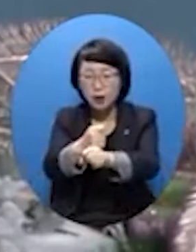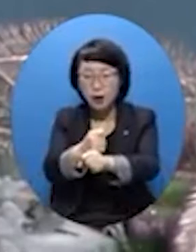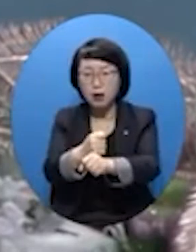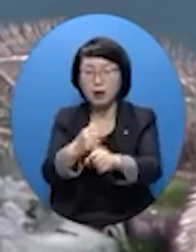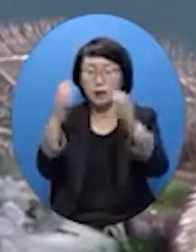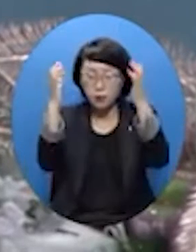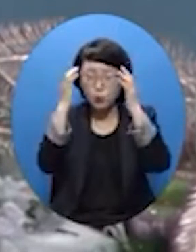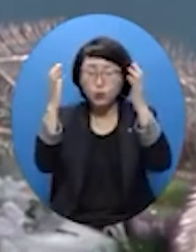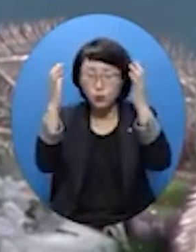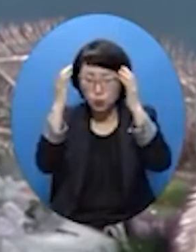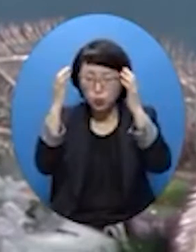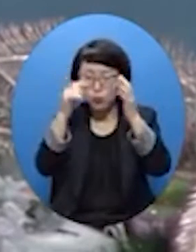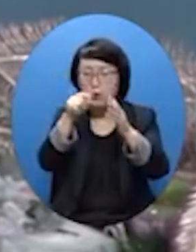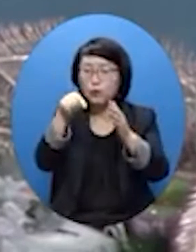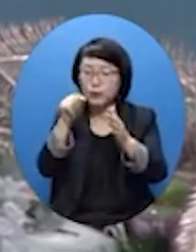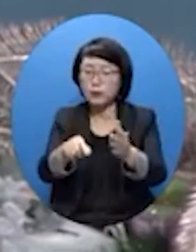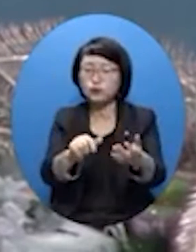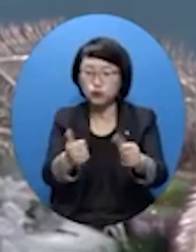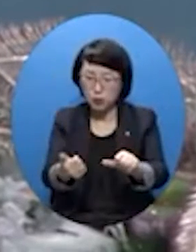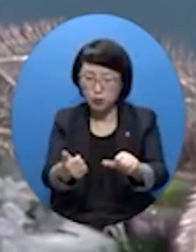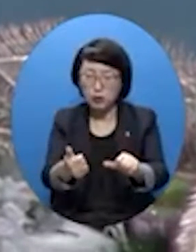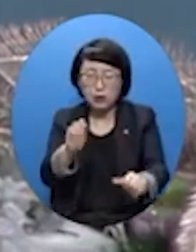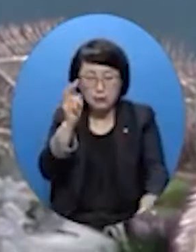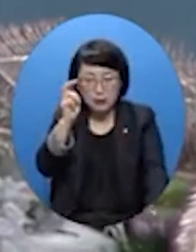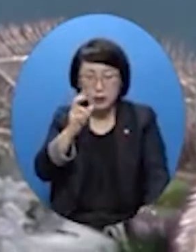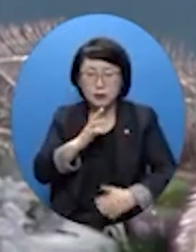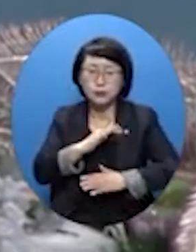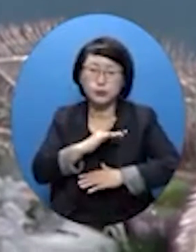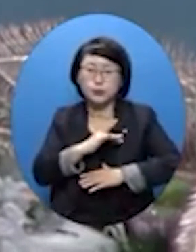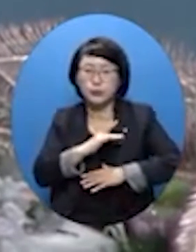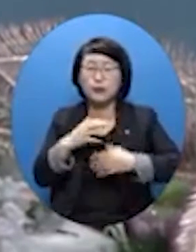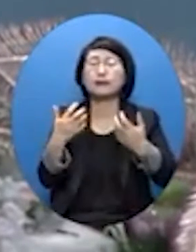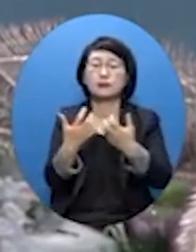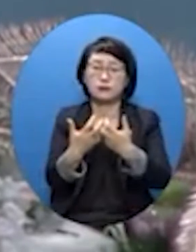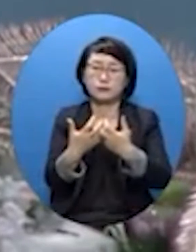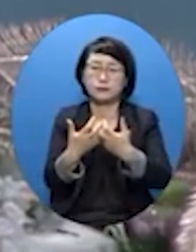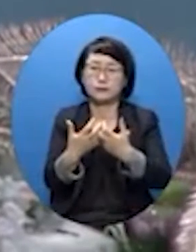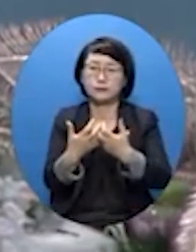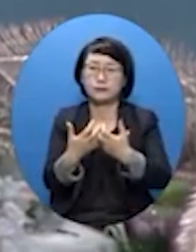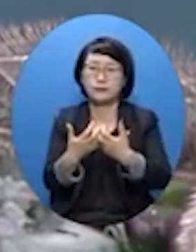고통 가운데 죽게 되지 않나 두려움이 가득했습니다.